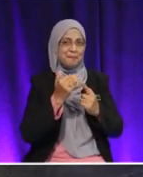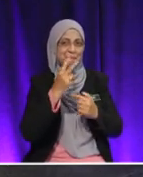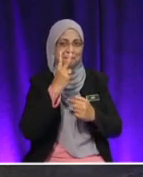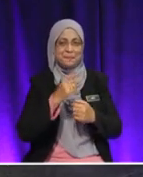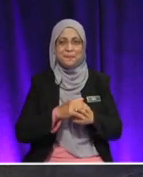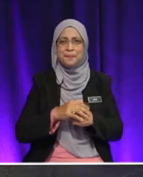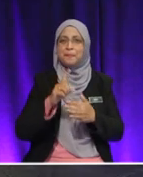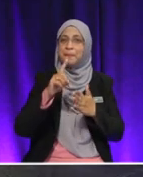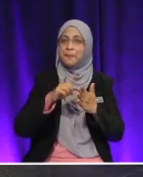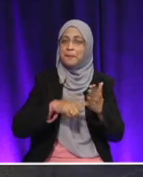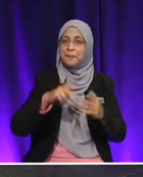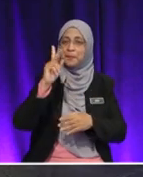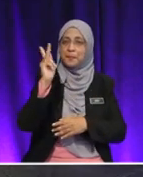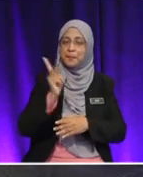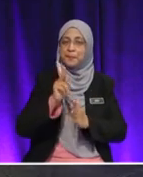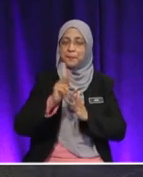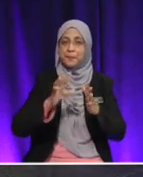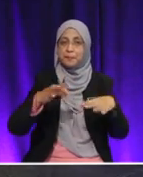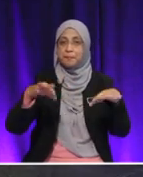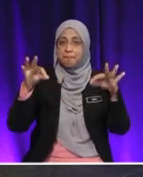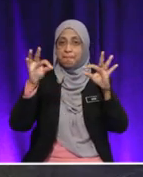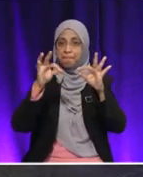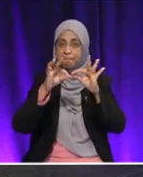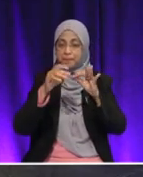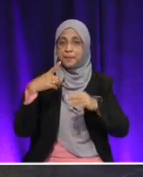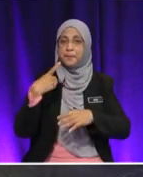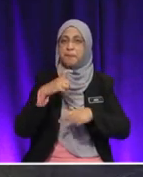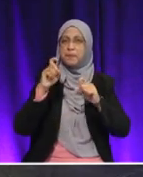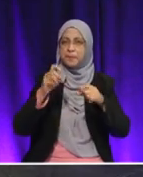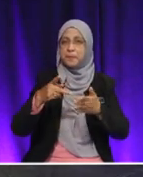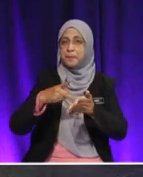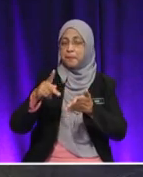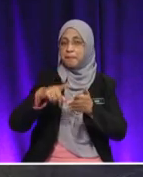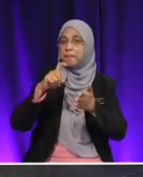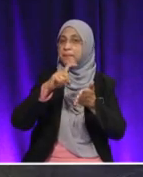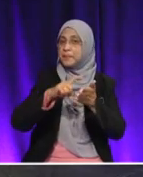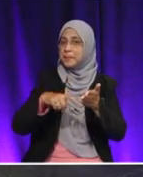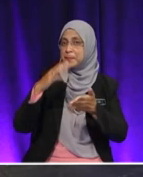Apakah kepentingan kita perlu membayar cukai